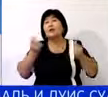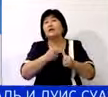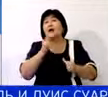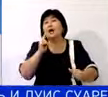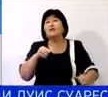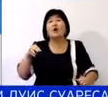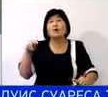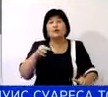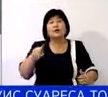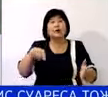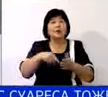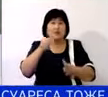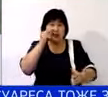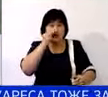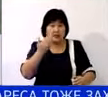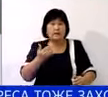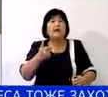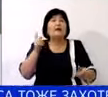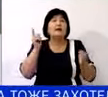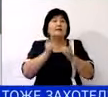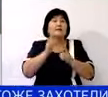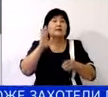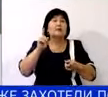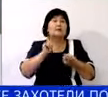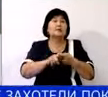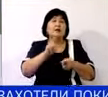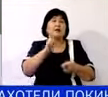Кажмукана Манайтпасова в Шымкенте. Встреча пройдет в связи